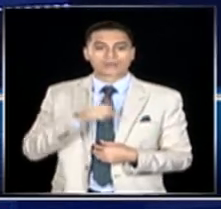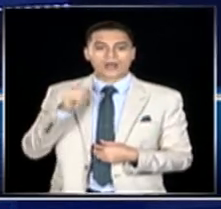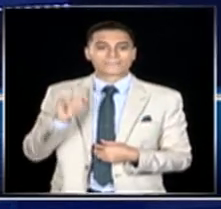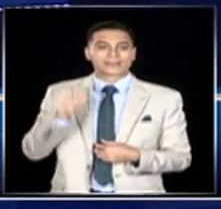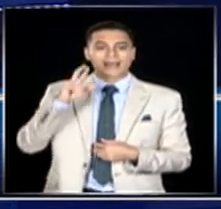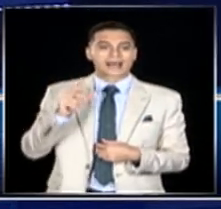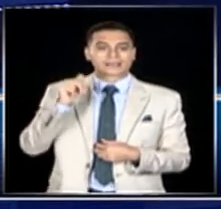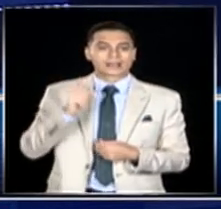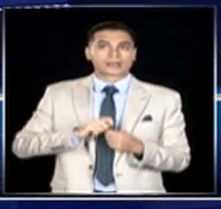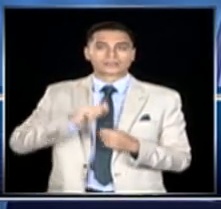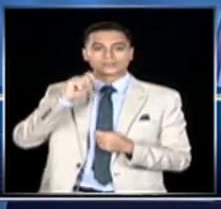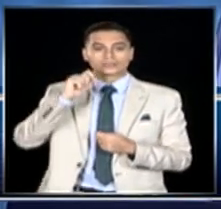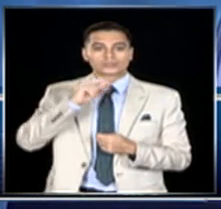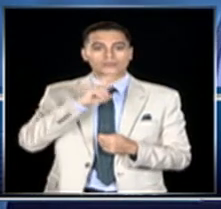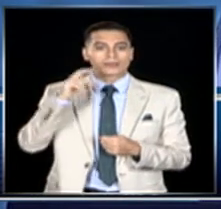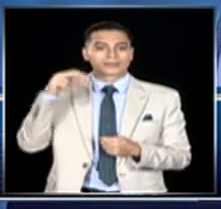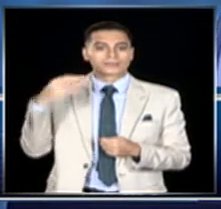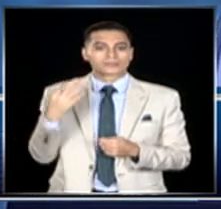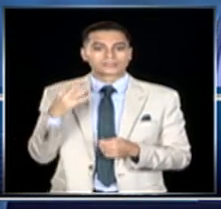1738 متر. جبل